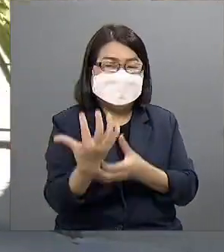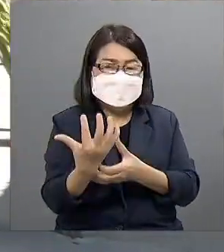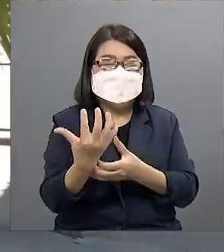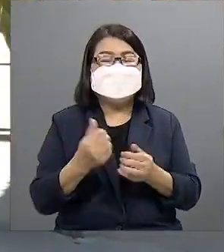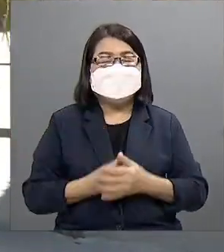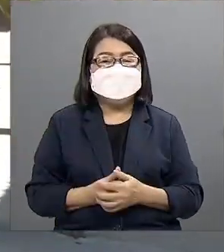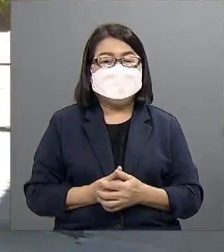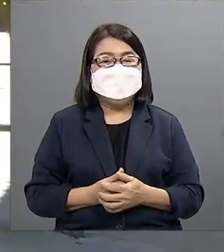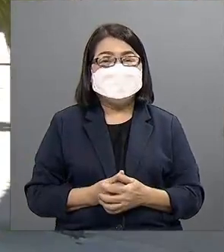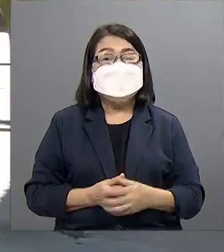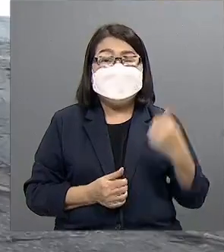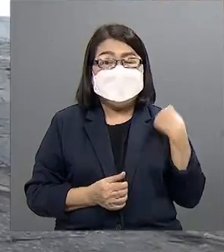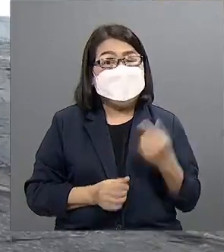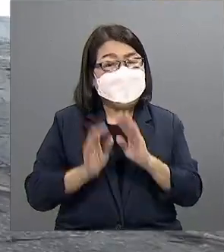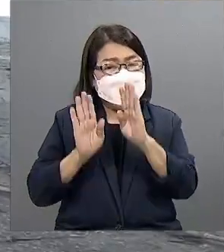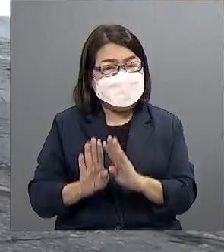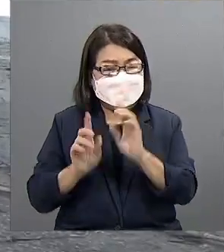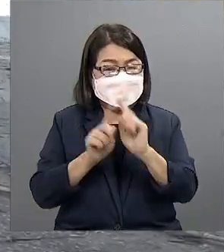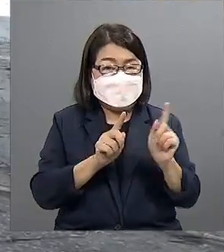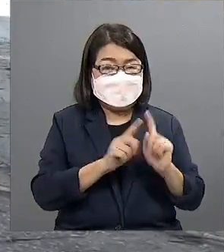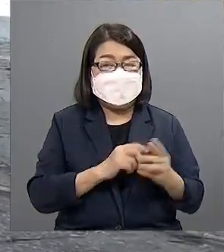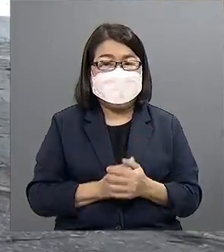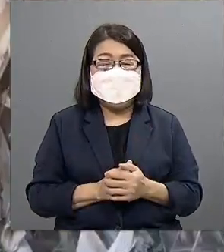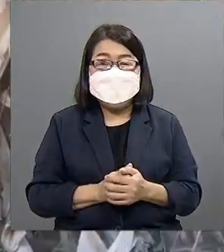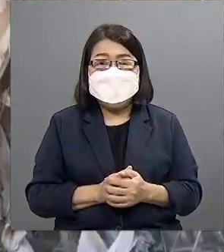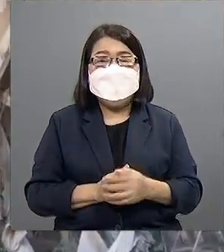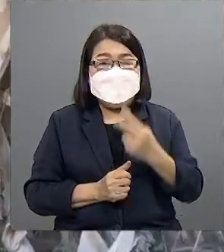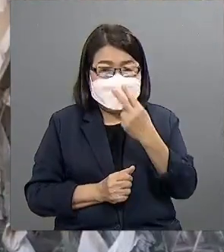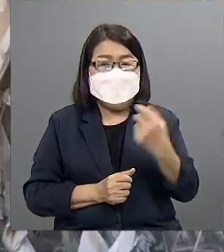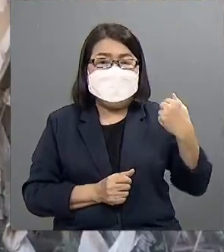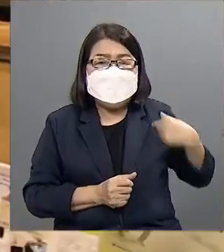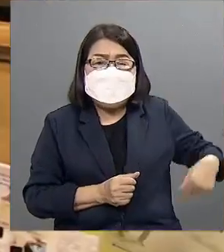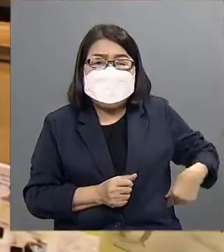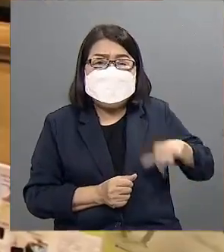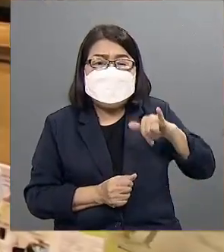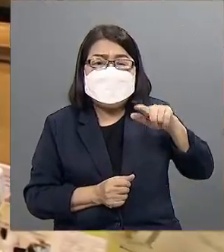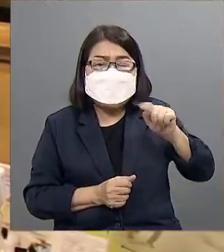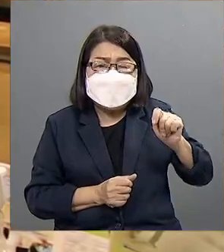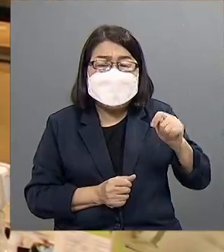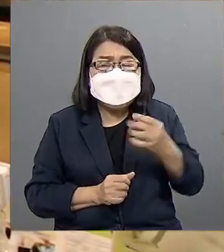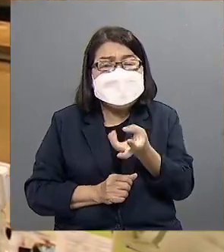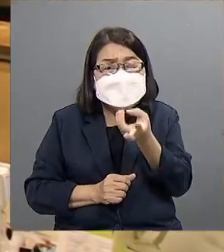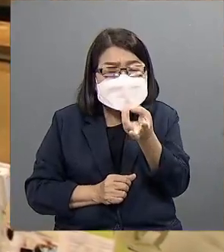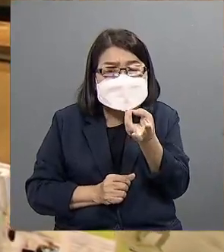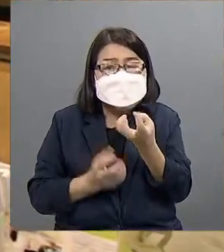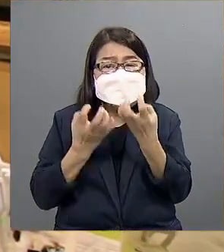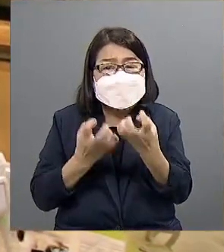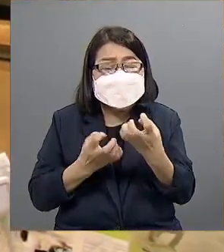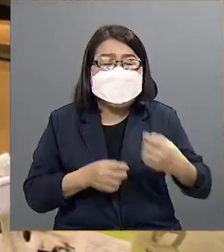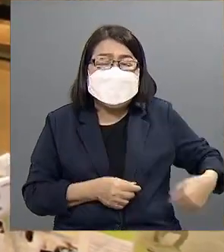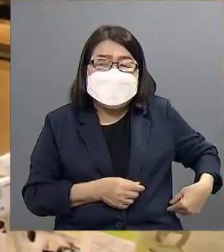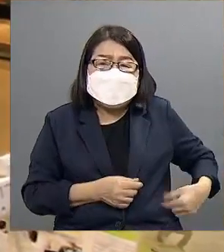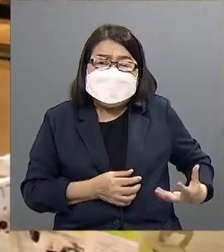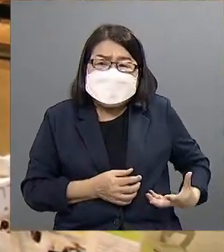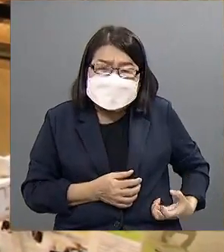ลักษณะหลายๆแบบรูปแบบหนึ่งก็คือการพบนิ่วในไตหรือแม้กระทั่งส่วนของกรวยไตอักเสบอะไรอย่างเงี้ยครับก็สามาร